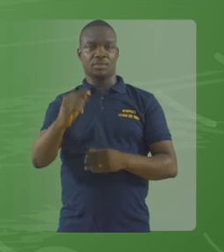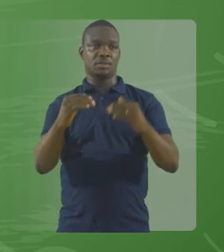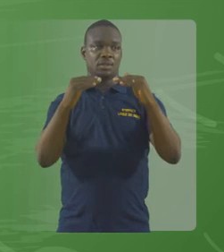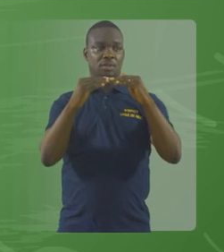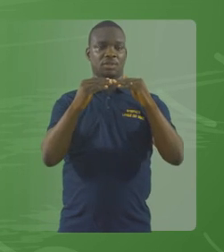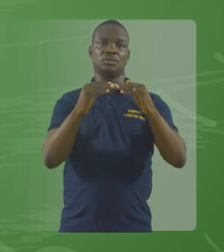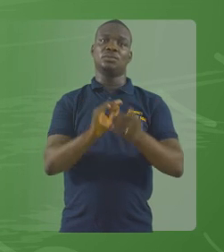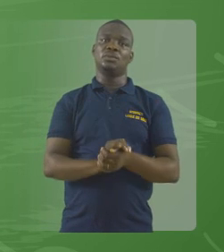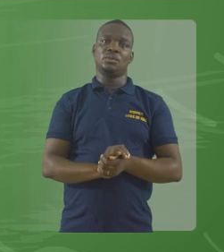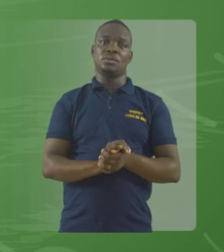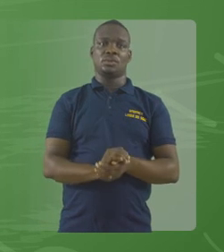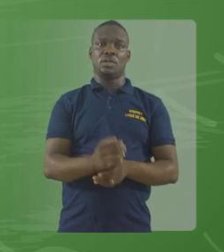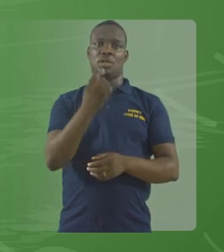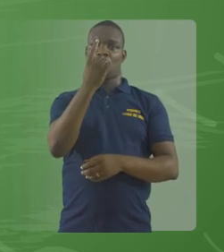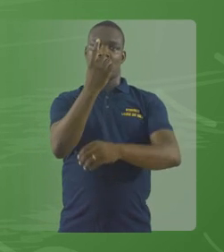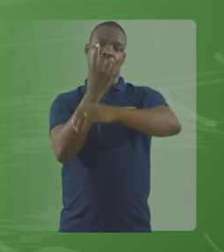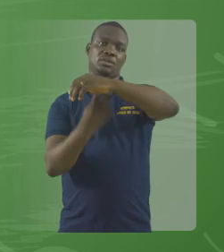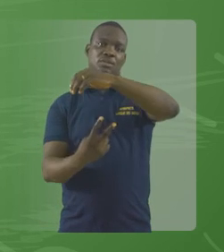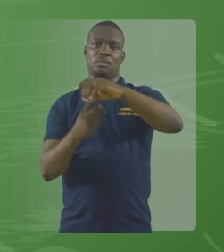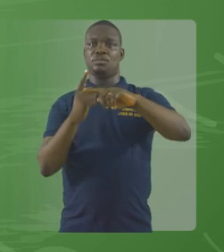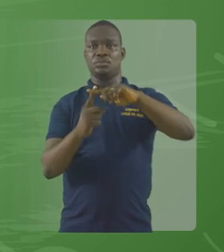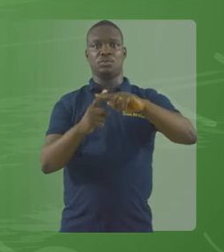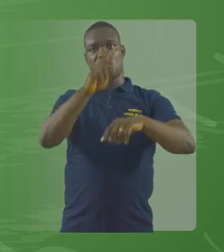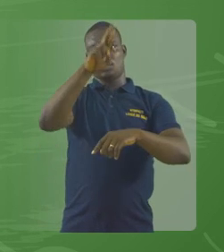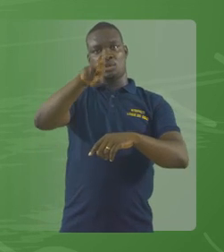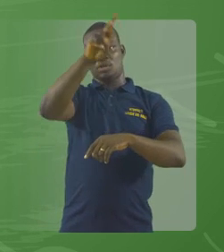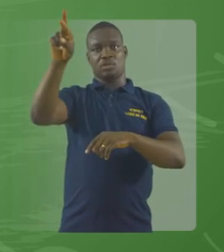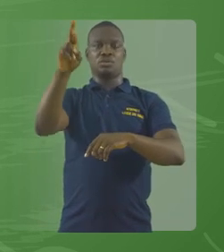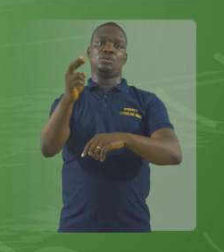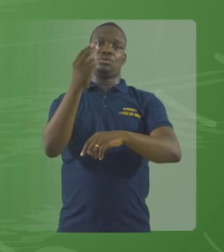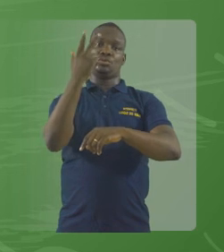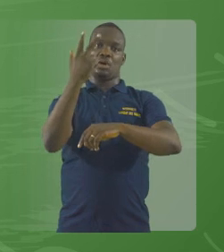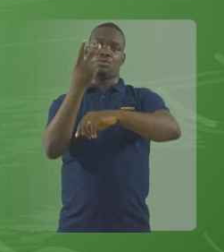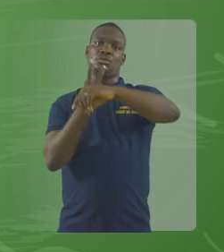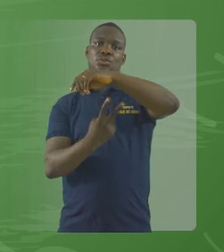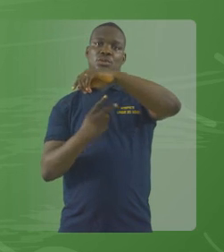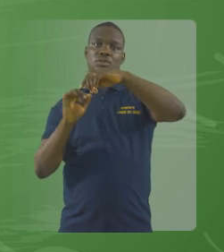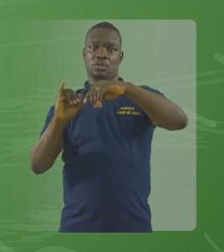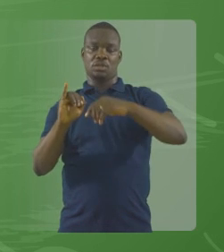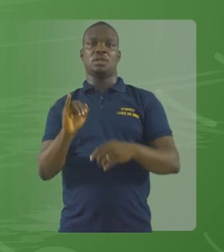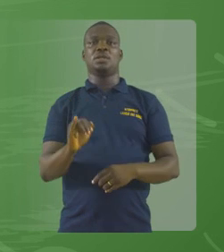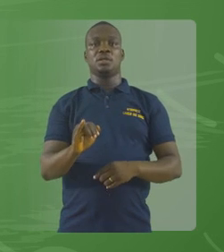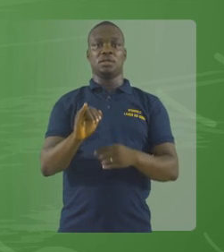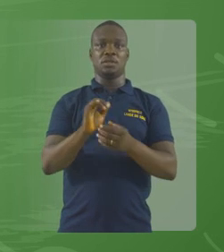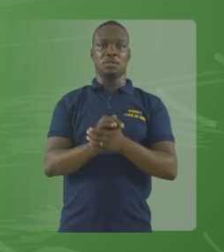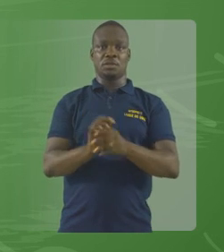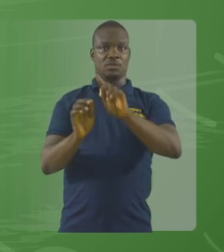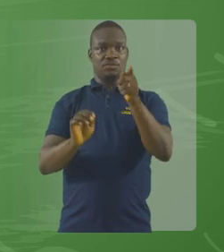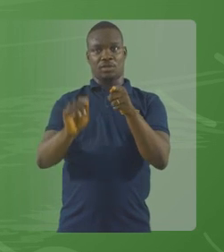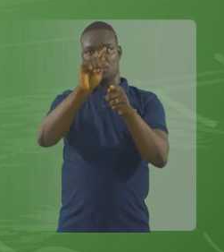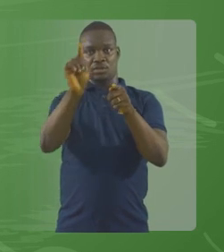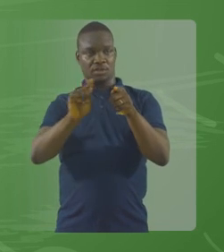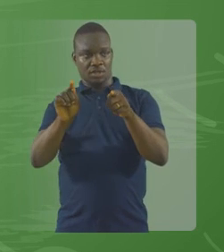égal à 1 demi plus racine de 3 sur 2i, facteur de Z,